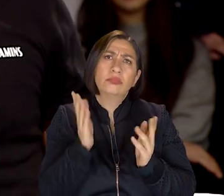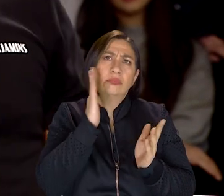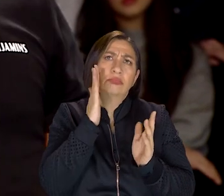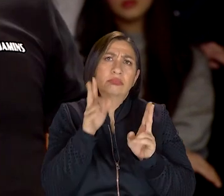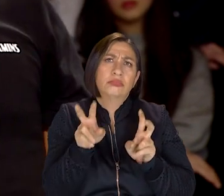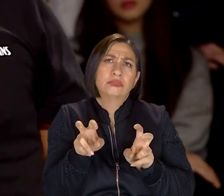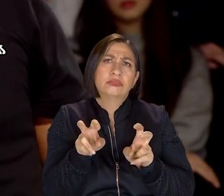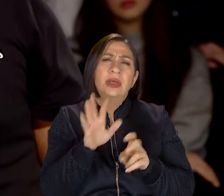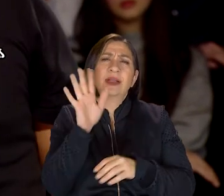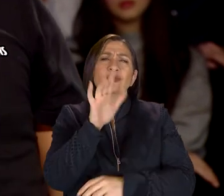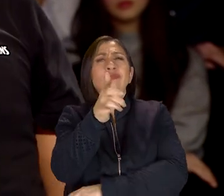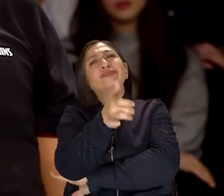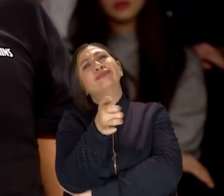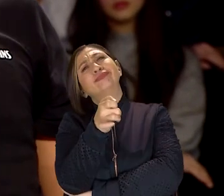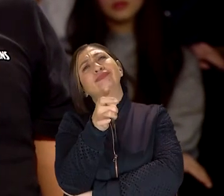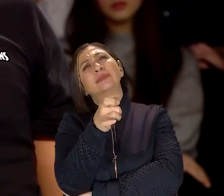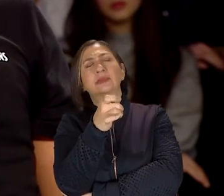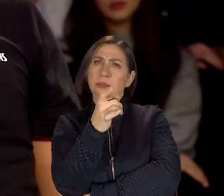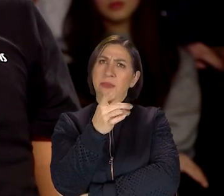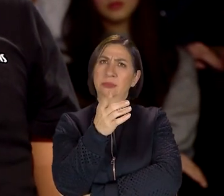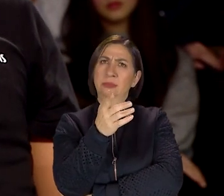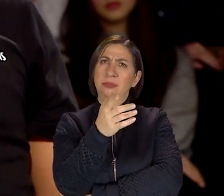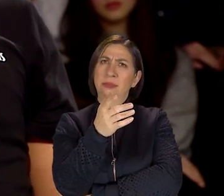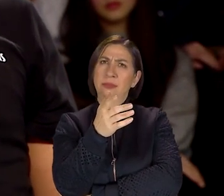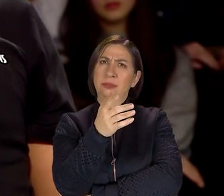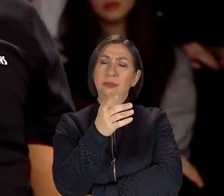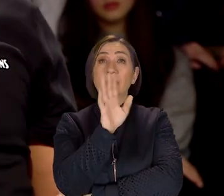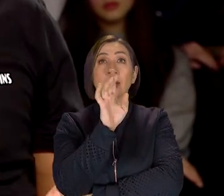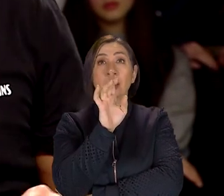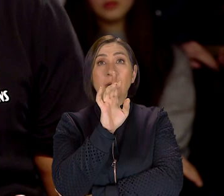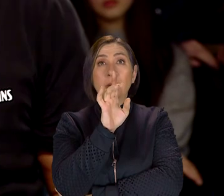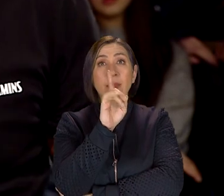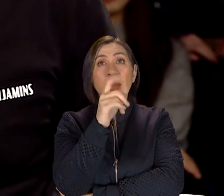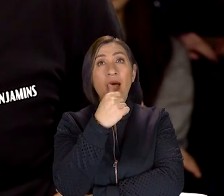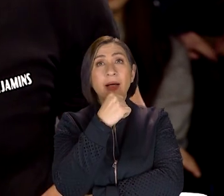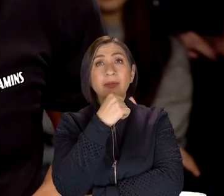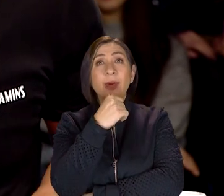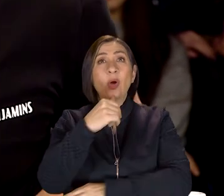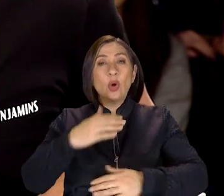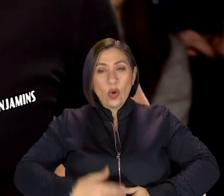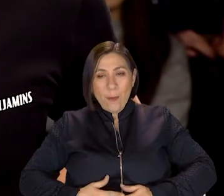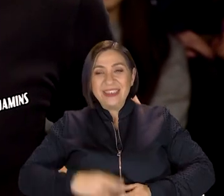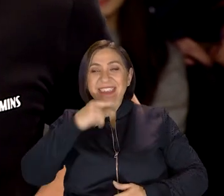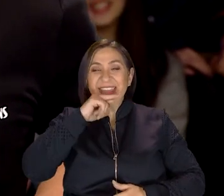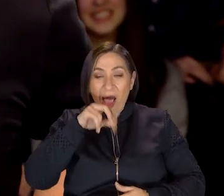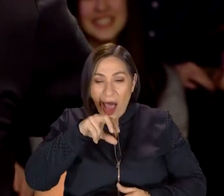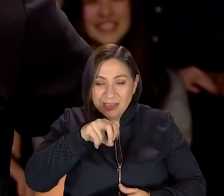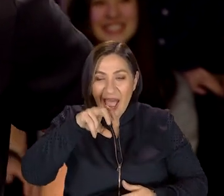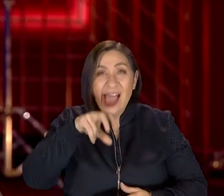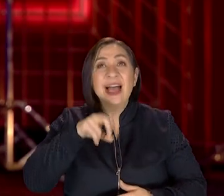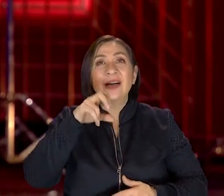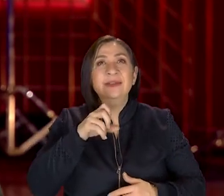Evet. Televizyon açık, bir baktım, hayır bir adam bir kızın göbeğinden zeytin